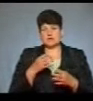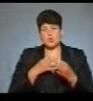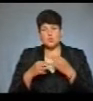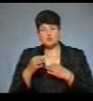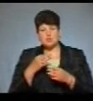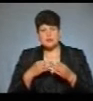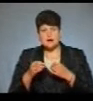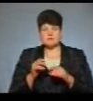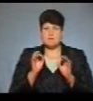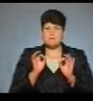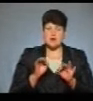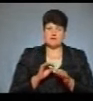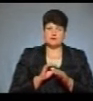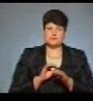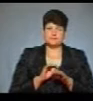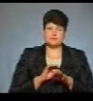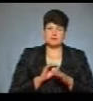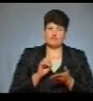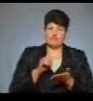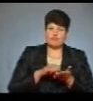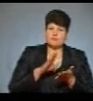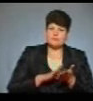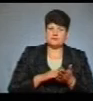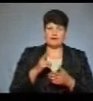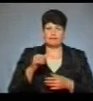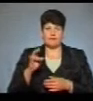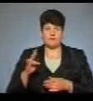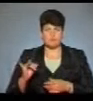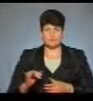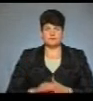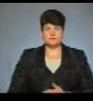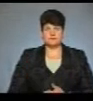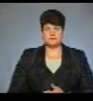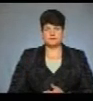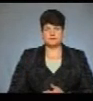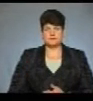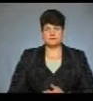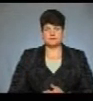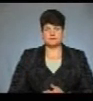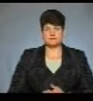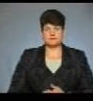щоб правильно вести дані. Ірина Терлюк, Оксана Галіяш. Новини.